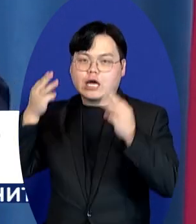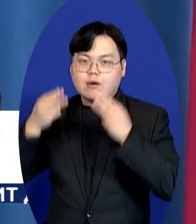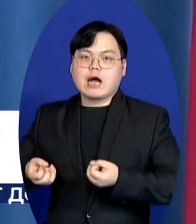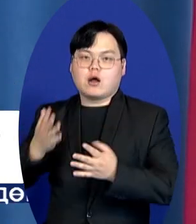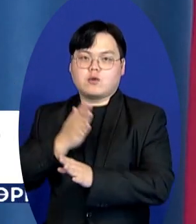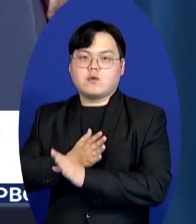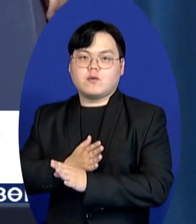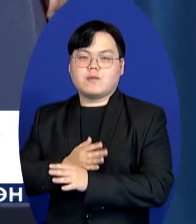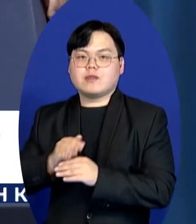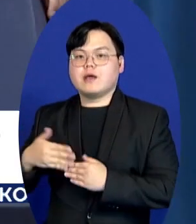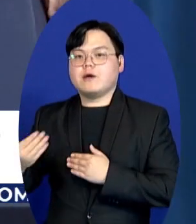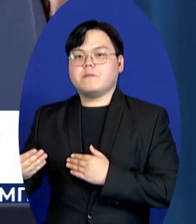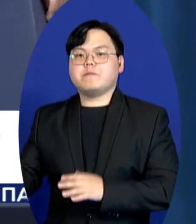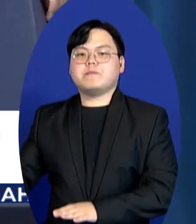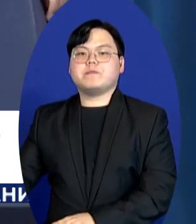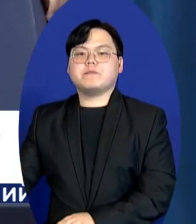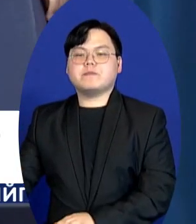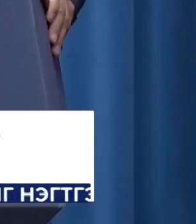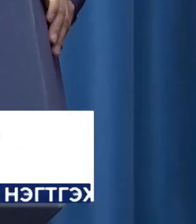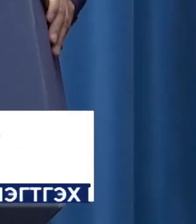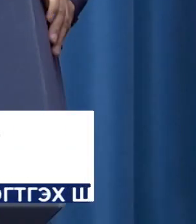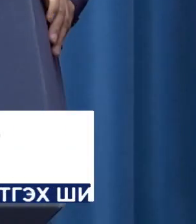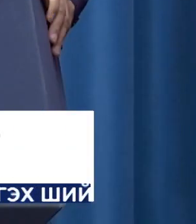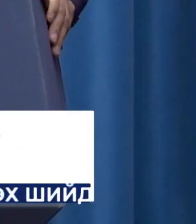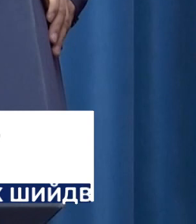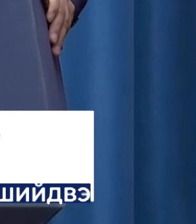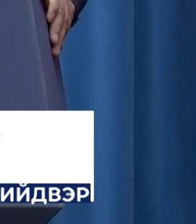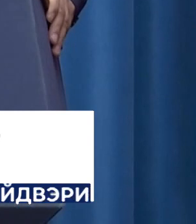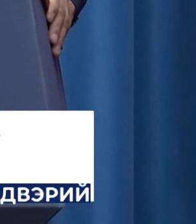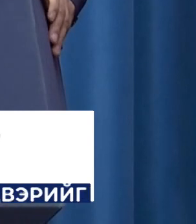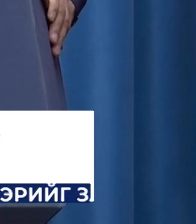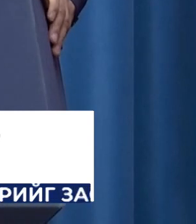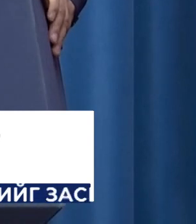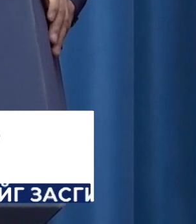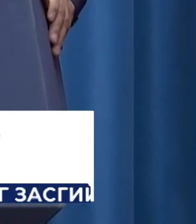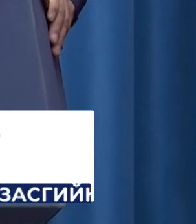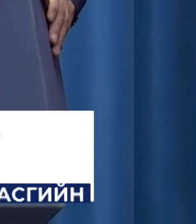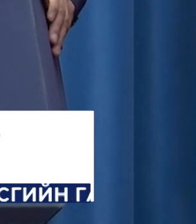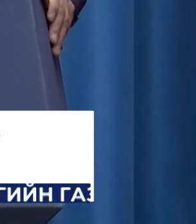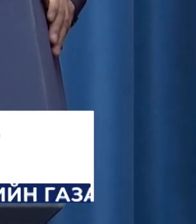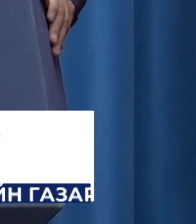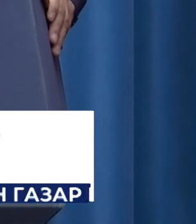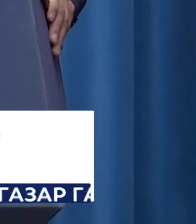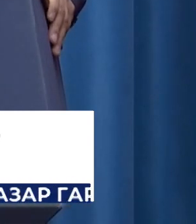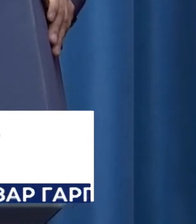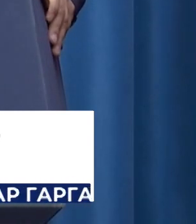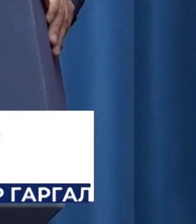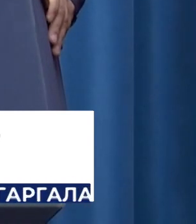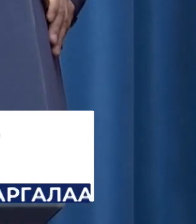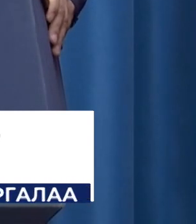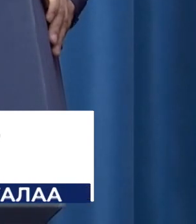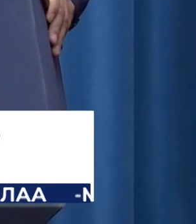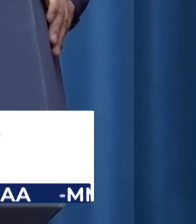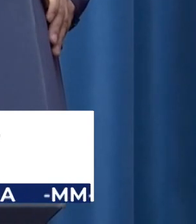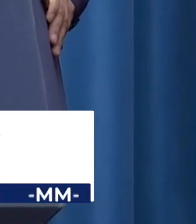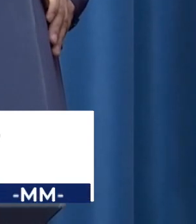гаргасан байгаа. Цаашдаа бол өдөр экспорт нар ямар нэгэн хориг хязгаар тавихгүй засгийн газар хөдөөж чуулган гаралтай бүтээгдэхүүний